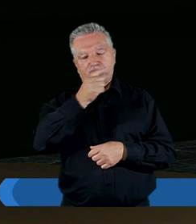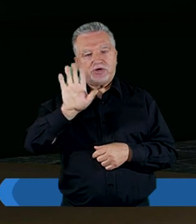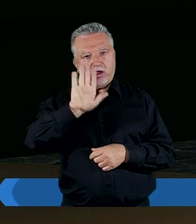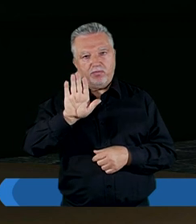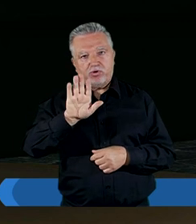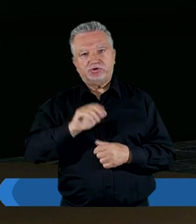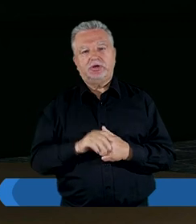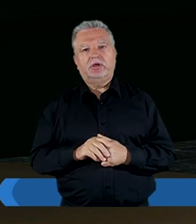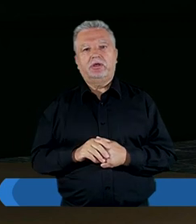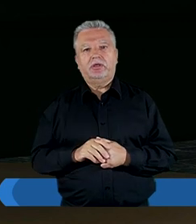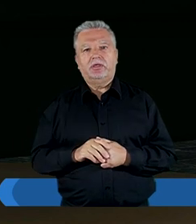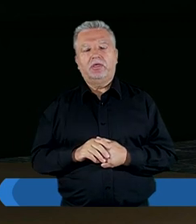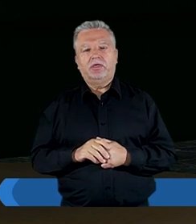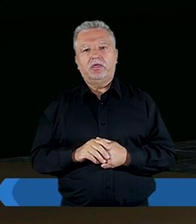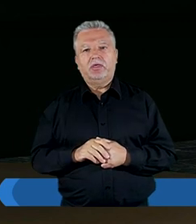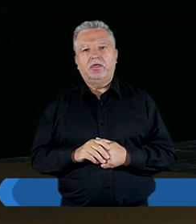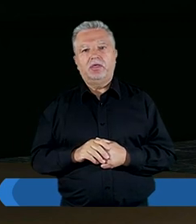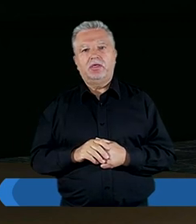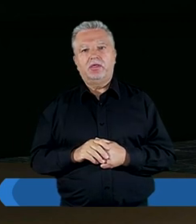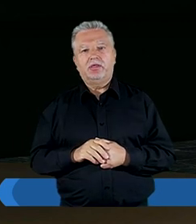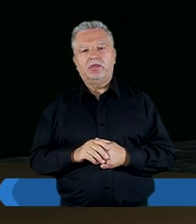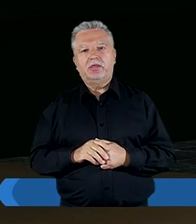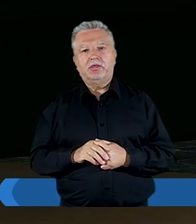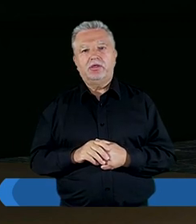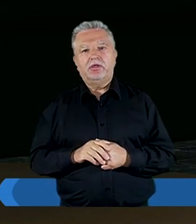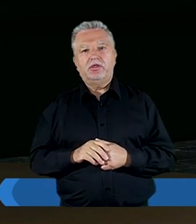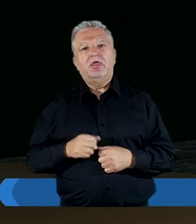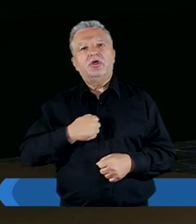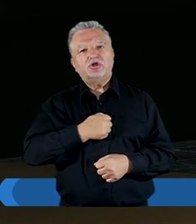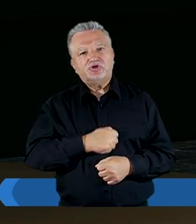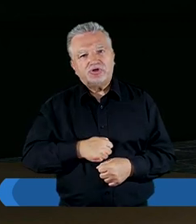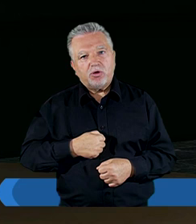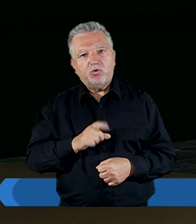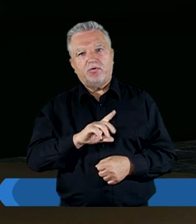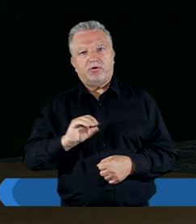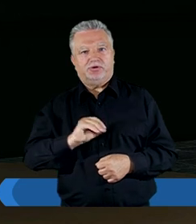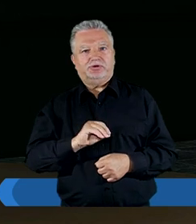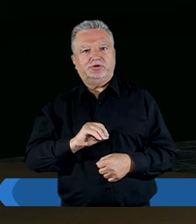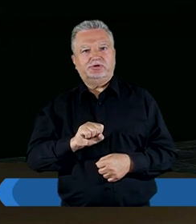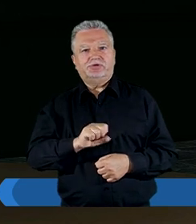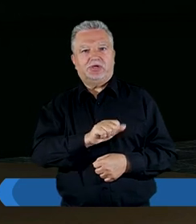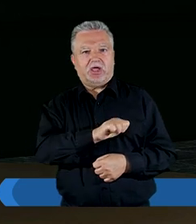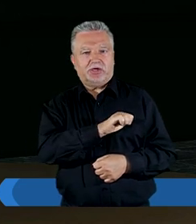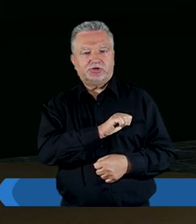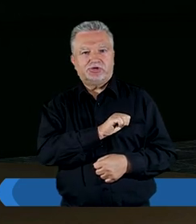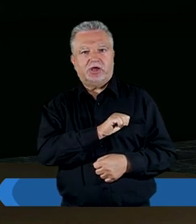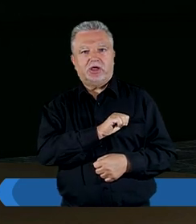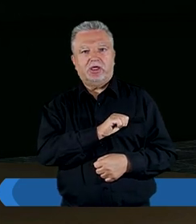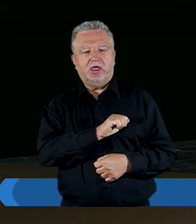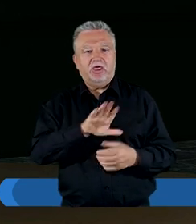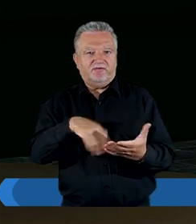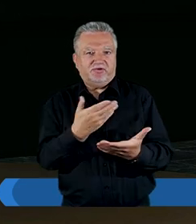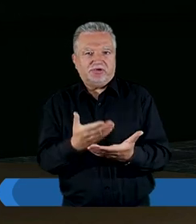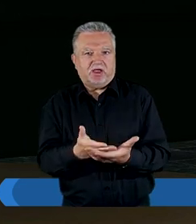czyli ten proces żalu za grzech i oddawania Panu Bogu skrupulatnie swoich grzechów musiał być u